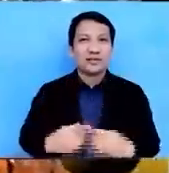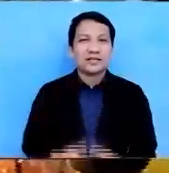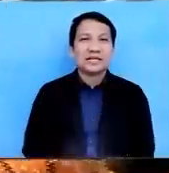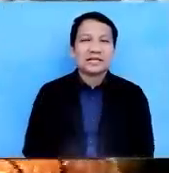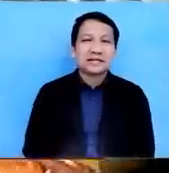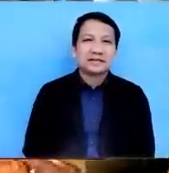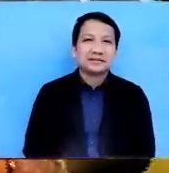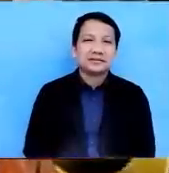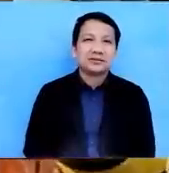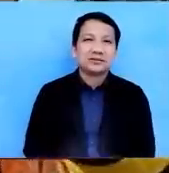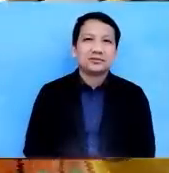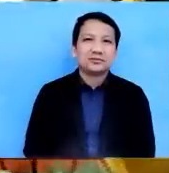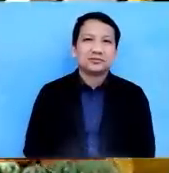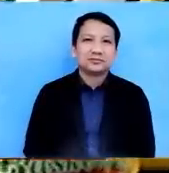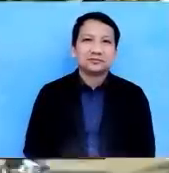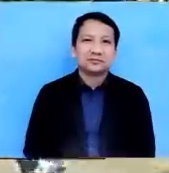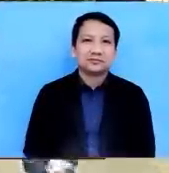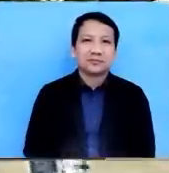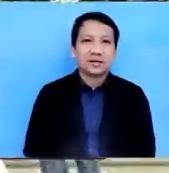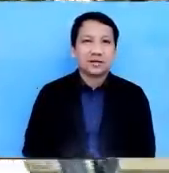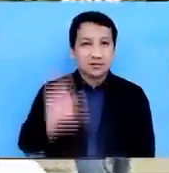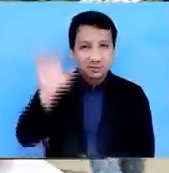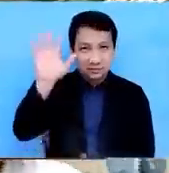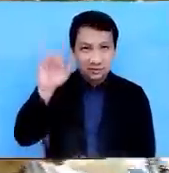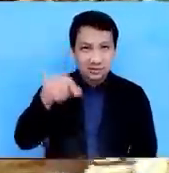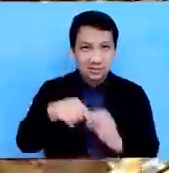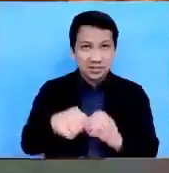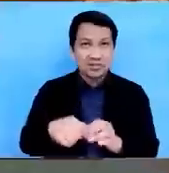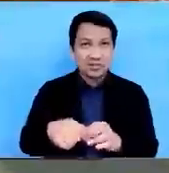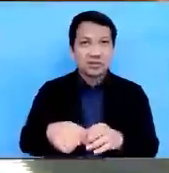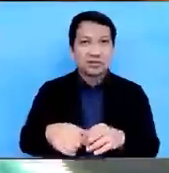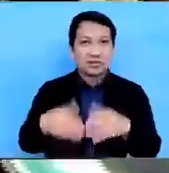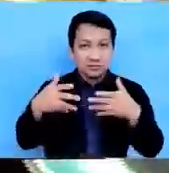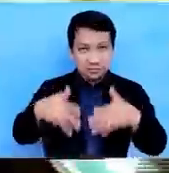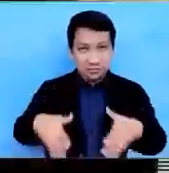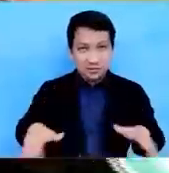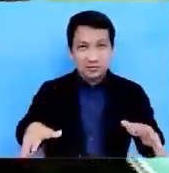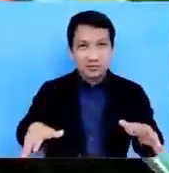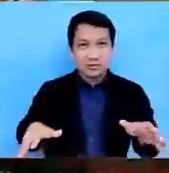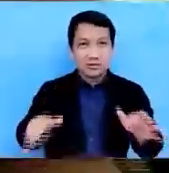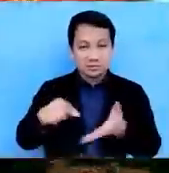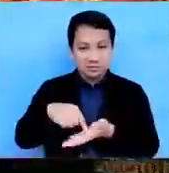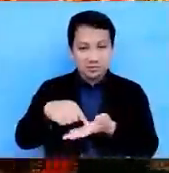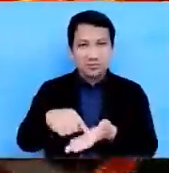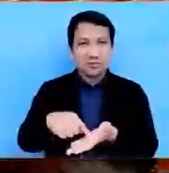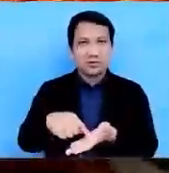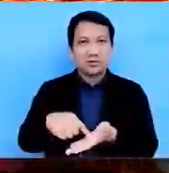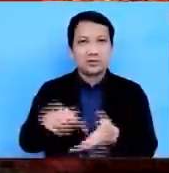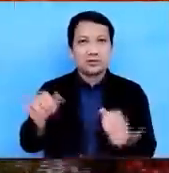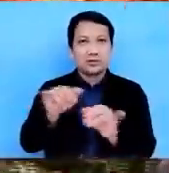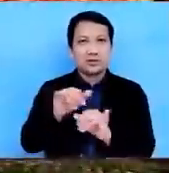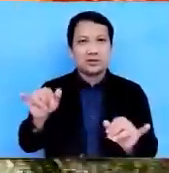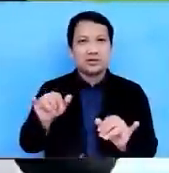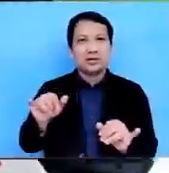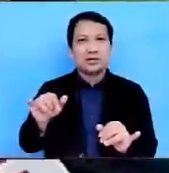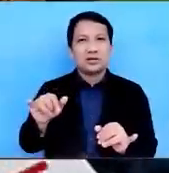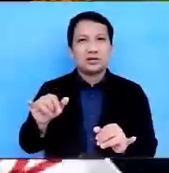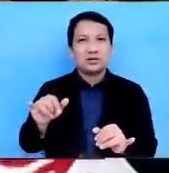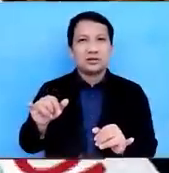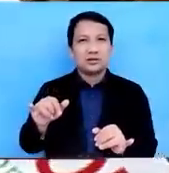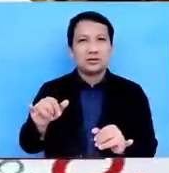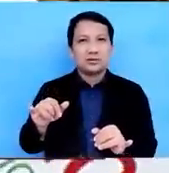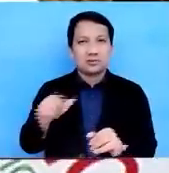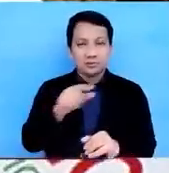May lechon na basketball player, lechon na supermodel, parang Miss Piggy. Meron ding nag-ala